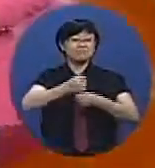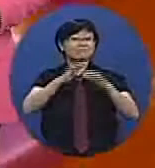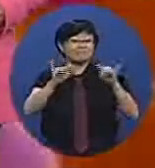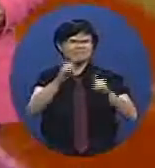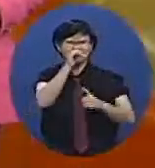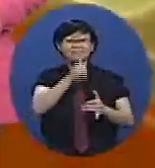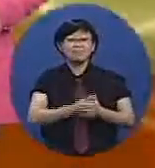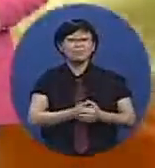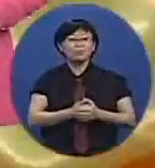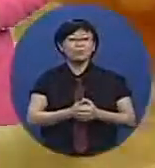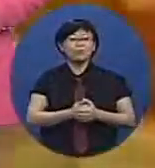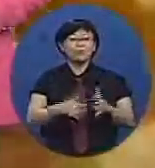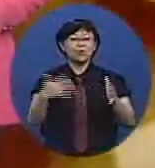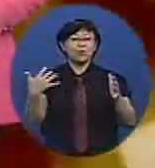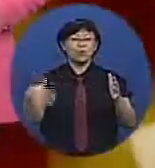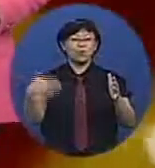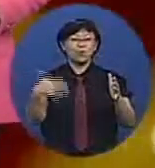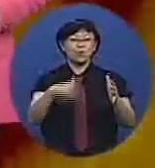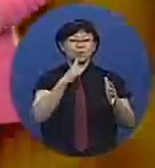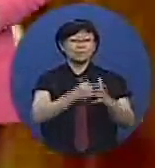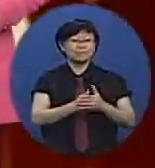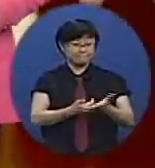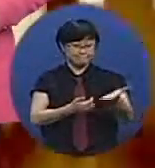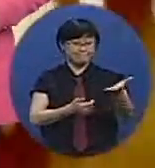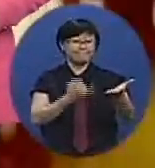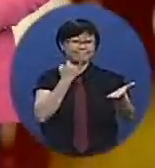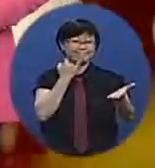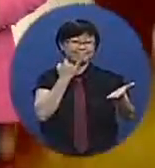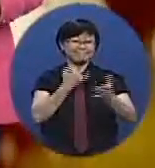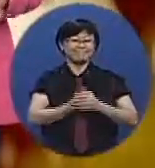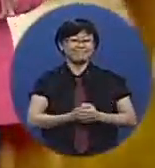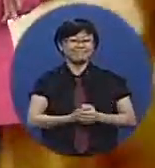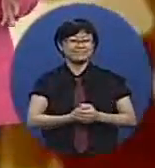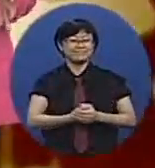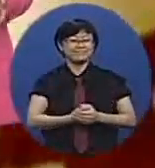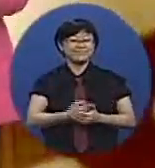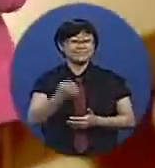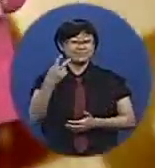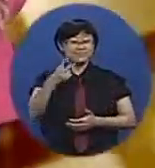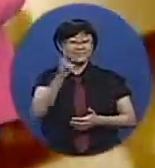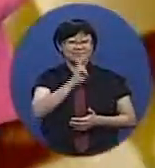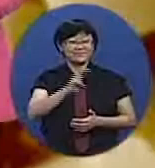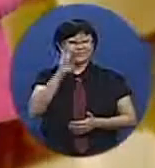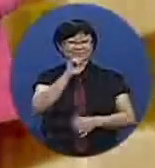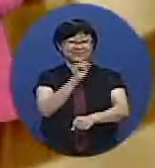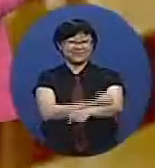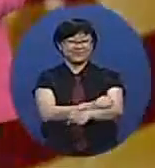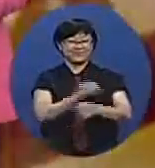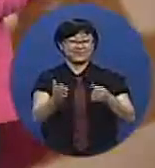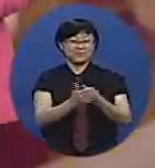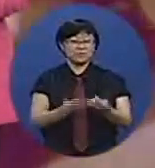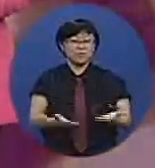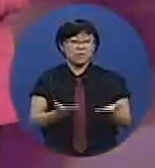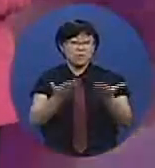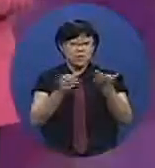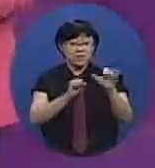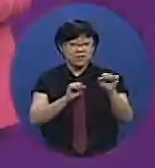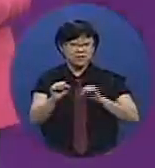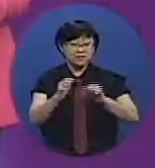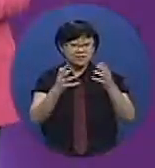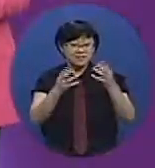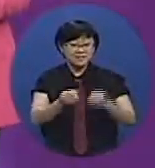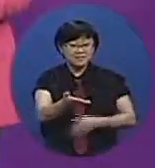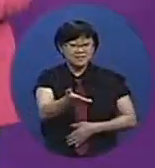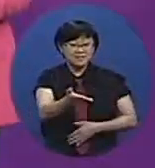아, 그럼요. 내세요, 내세요. 아, 그리고 이제 노래를 이렇게 잘하시니까 봉사활동도 그러면 굉장히